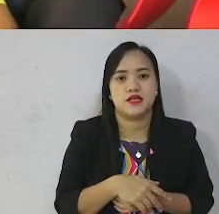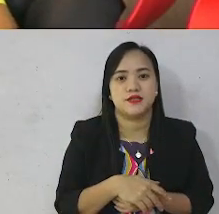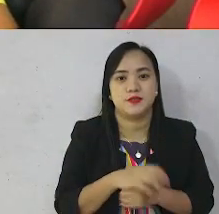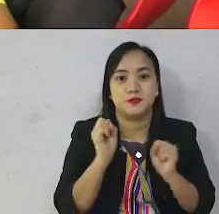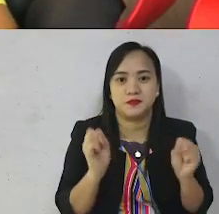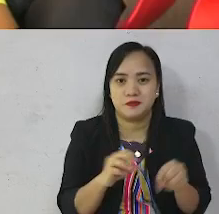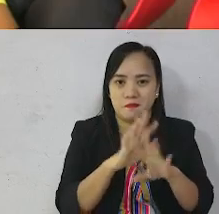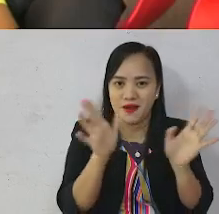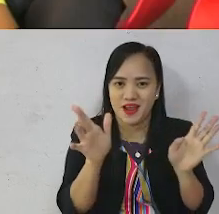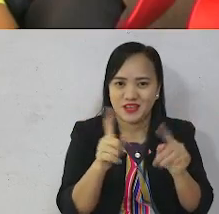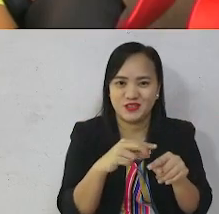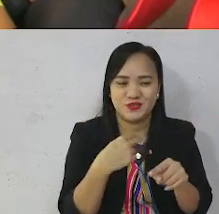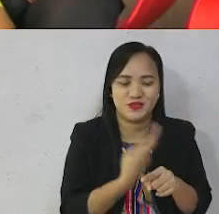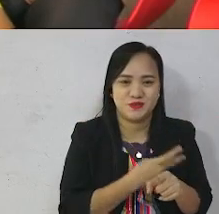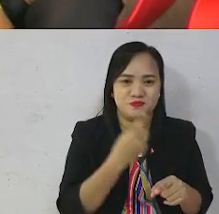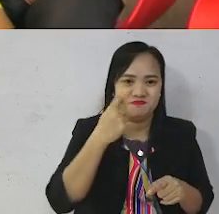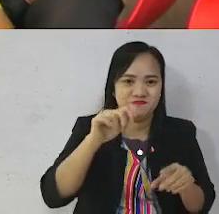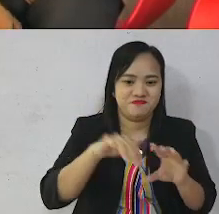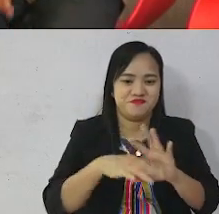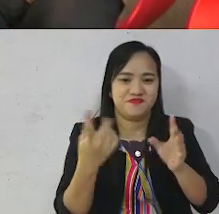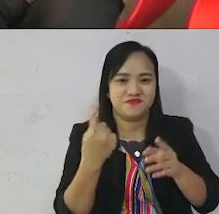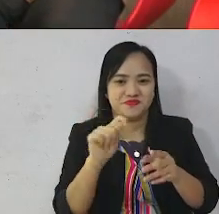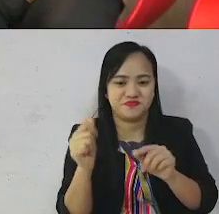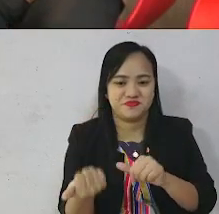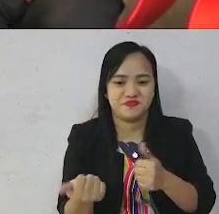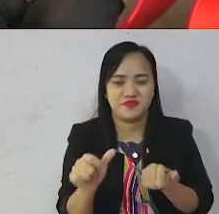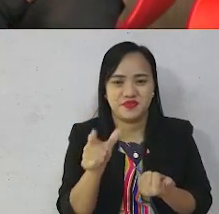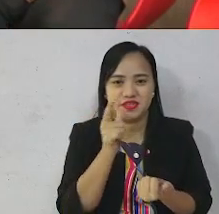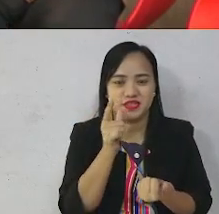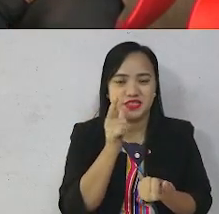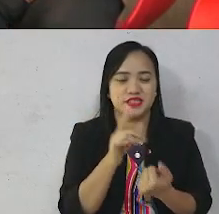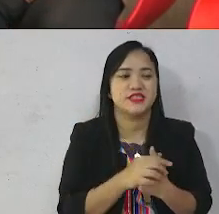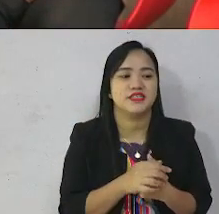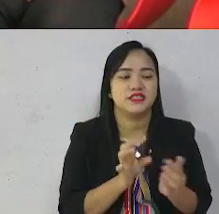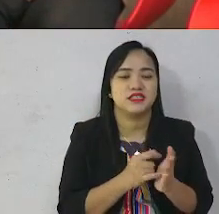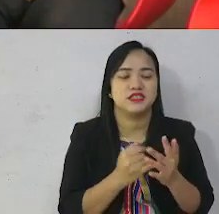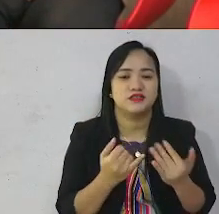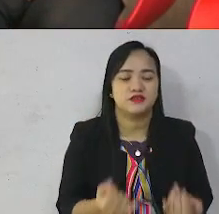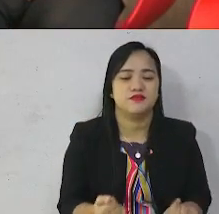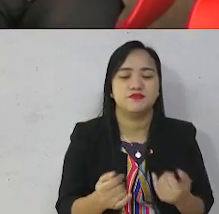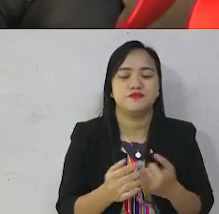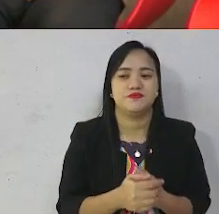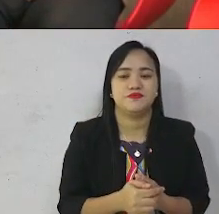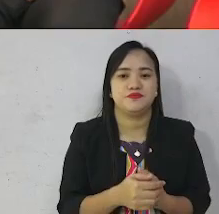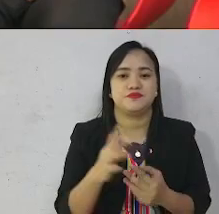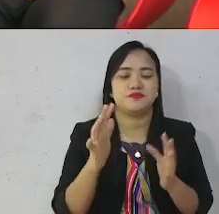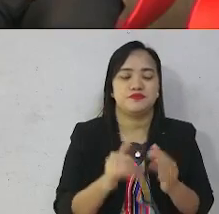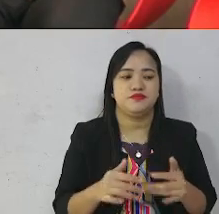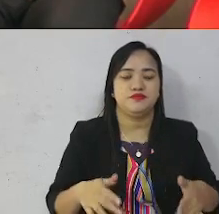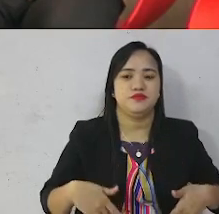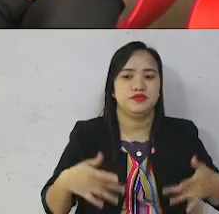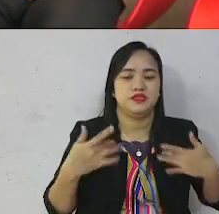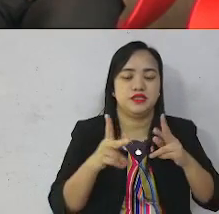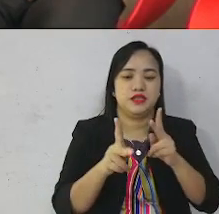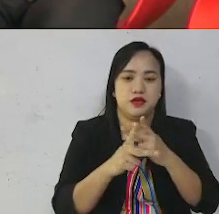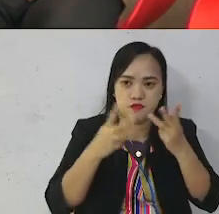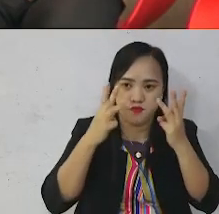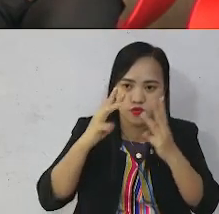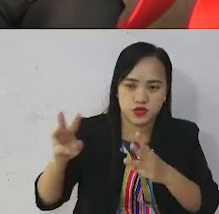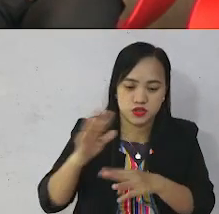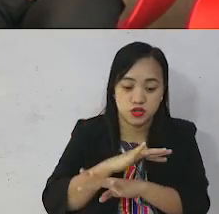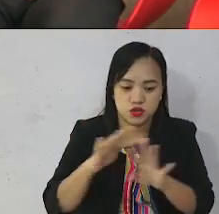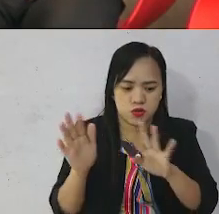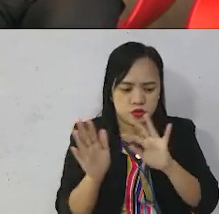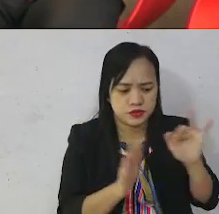po sa the Baptist lunch no abang Abangan niyo po lang konting minuto na lang mamaya eere na po sila keep tuning inag na po kayong